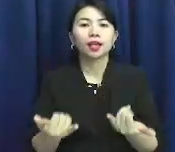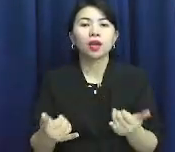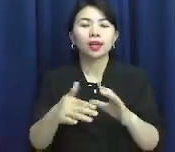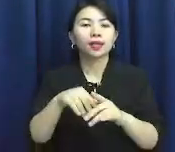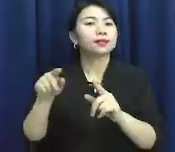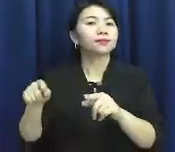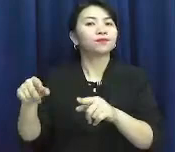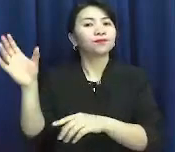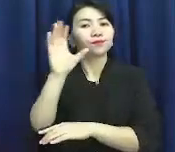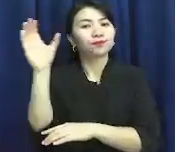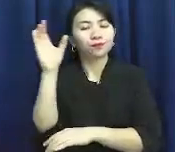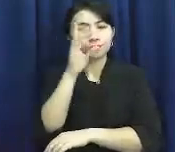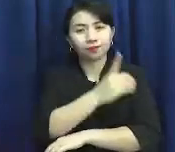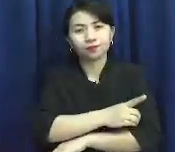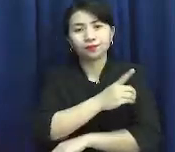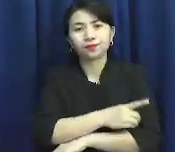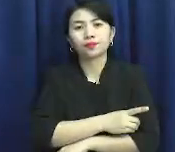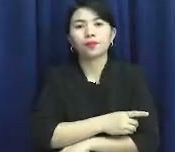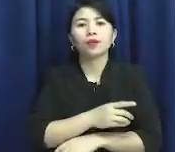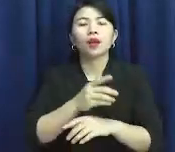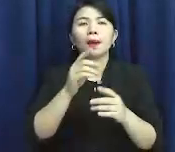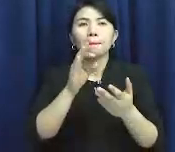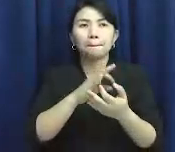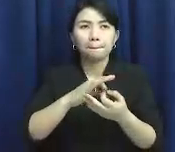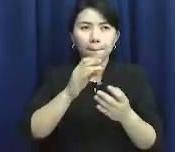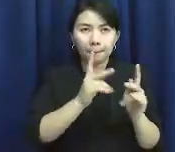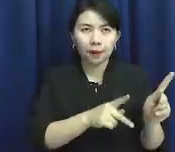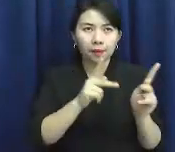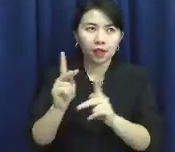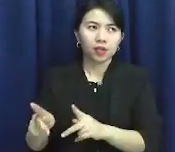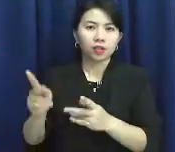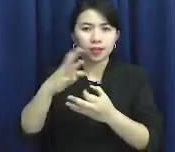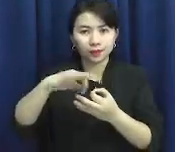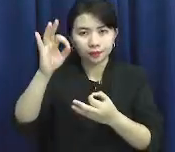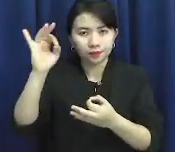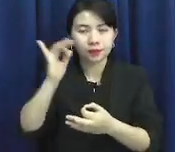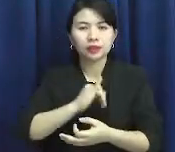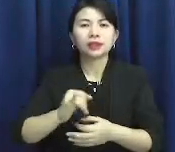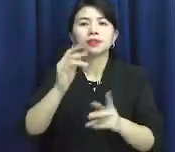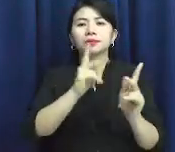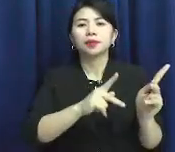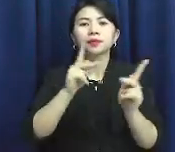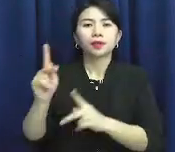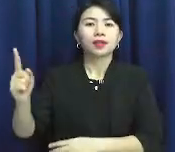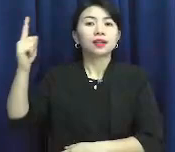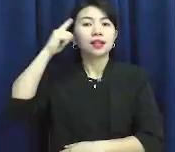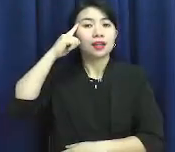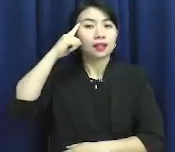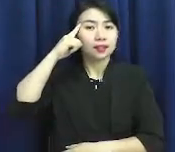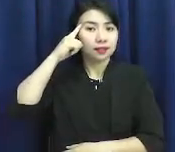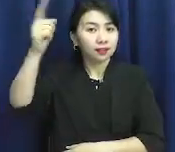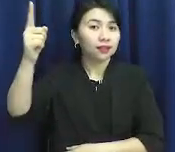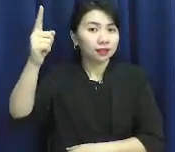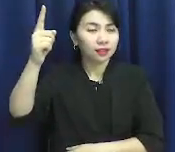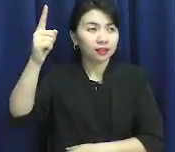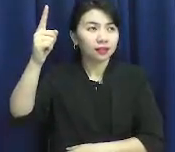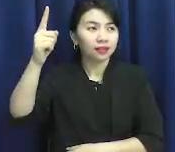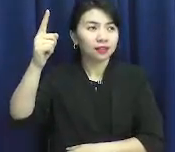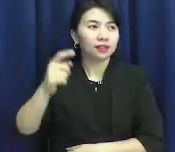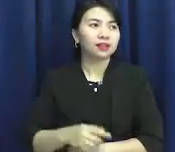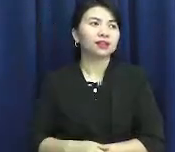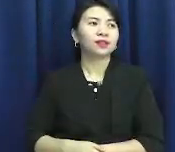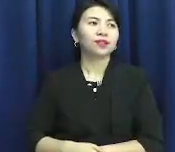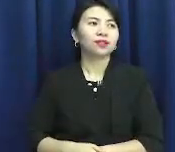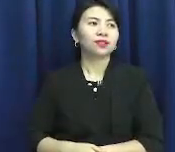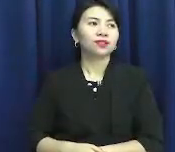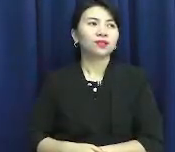Ang preparation natin spiritually is preparation intellectually. Ding! Medyo pause lang yun sa akin.